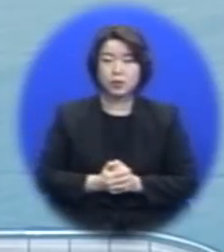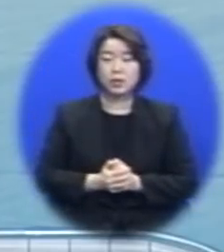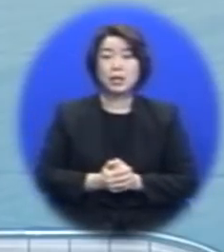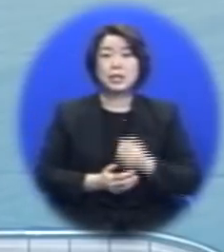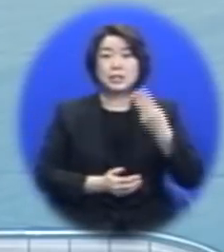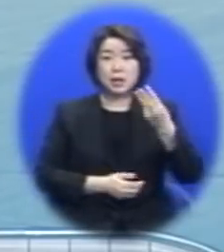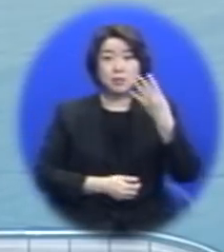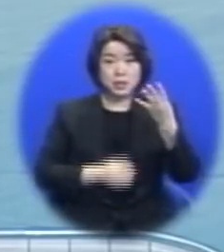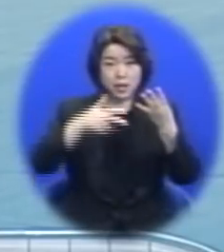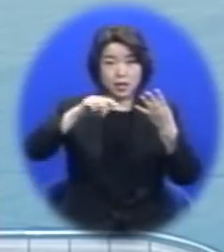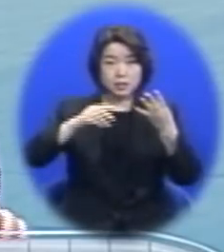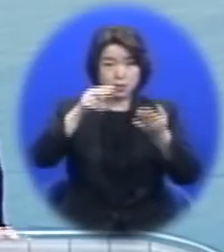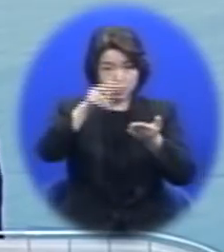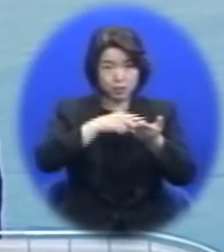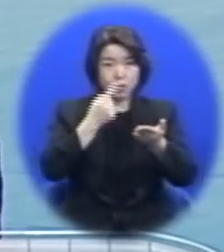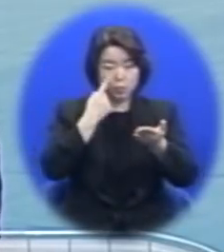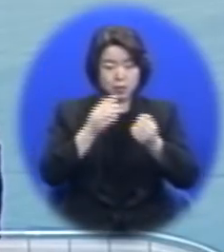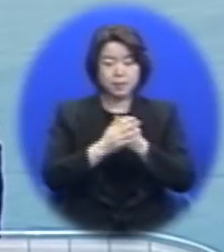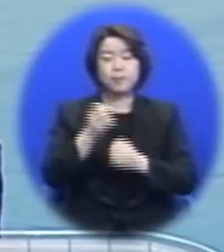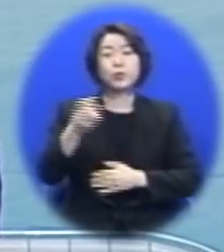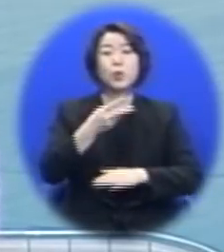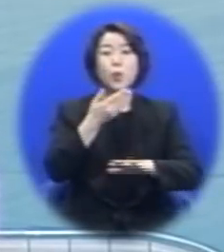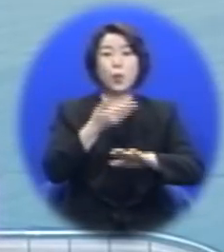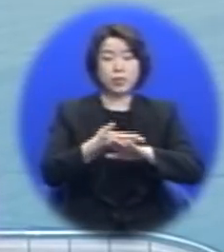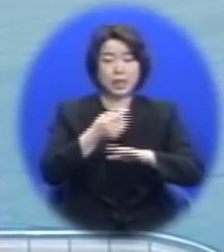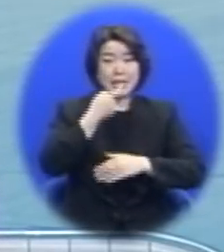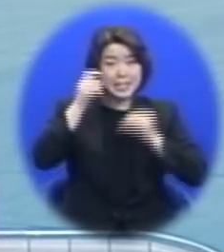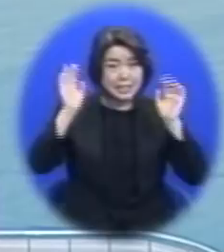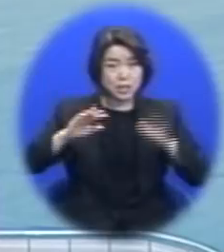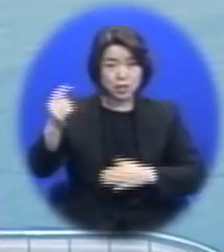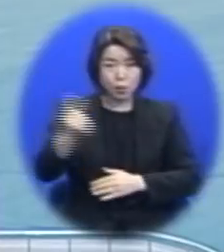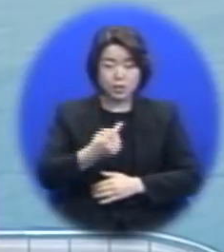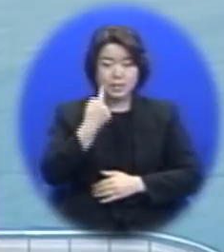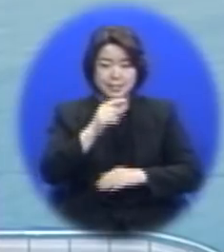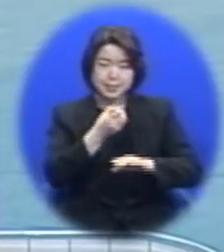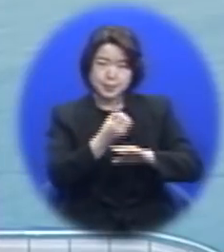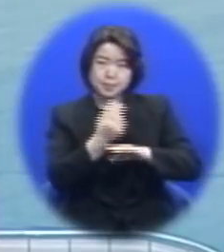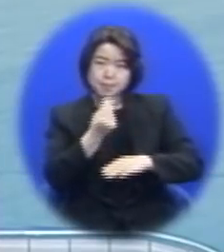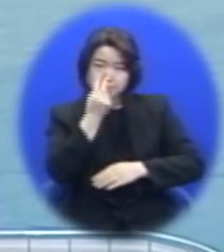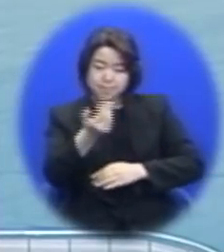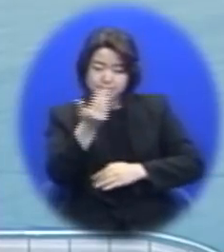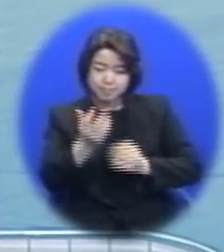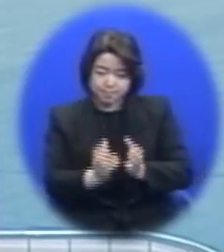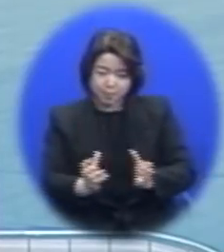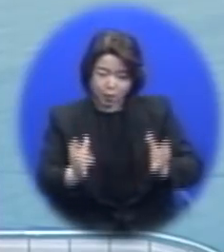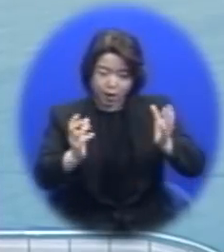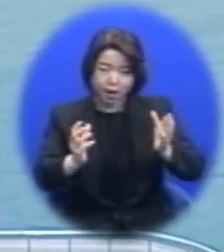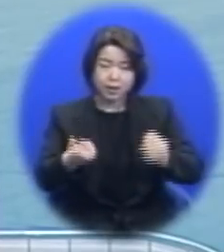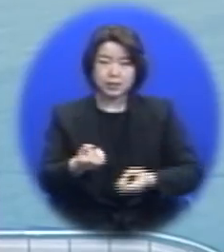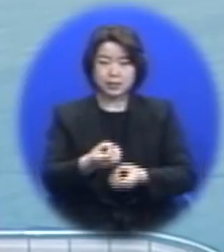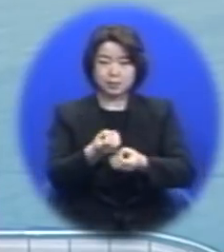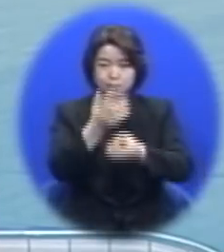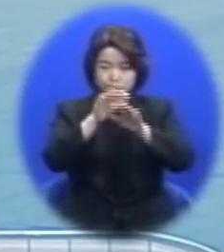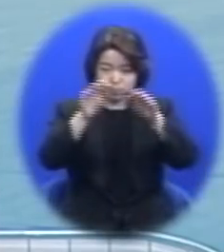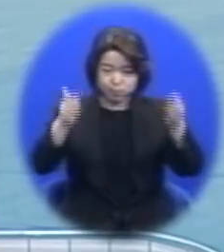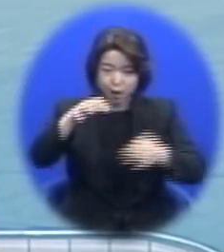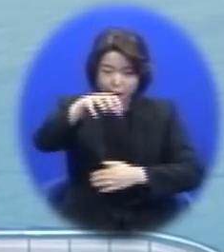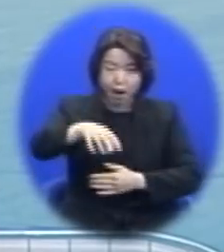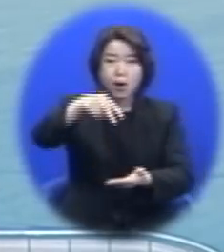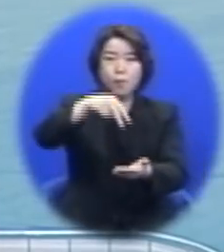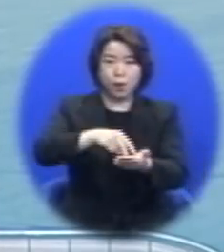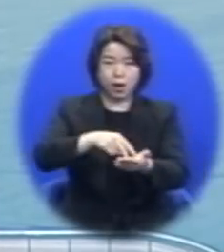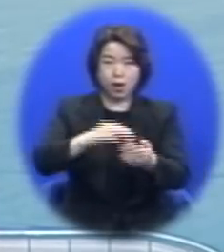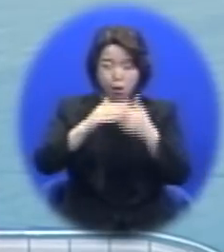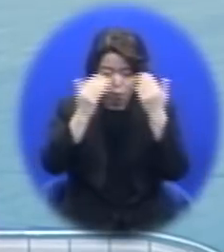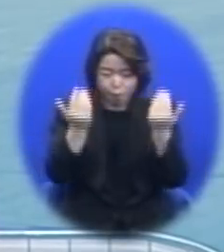말씀을 읽어보면 또 다른 천사가 와서 금향로를 들고 제단에 섰습니다. 그는 모든 성도의